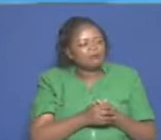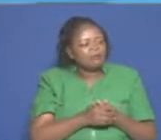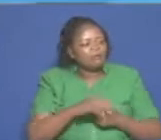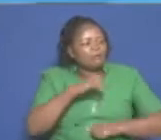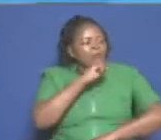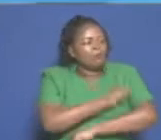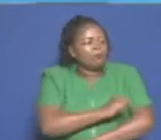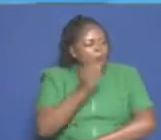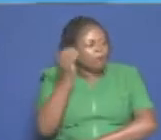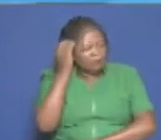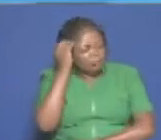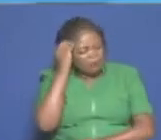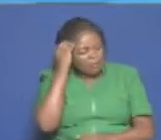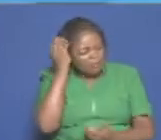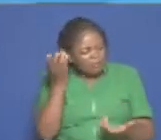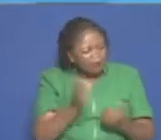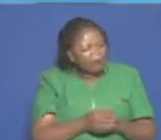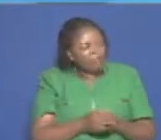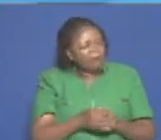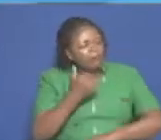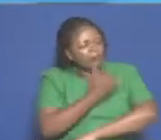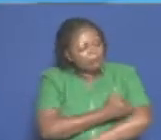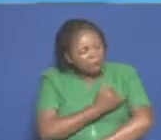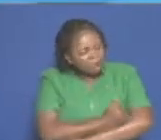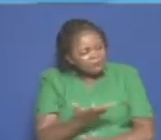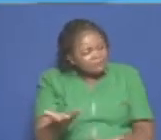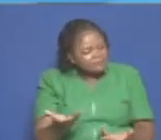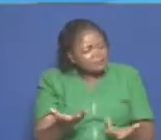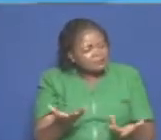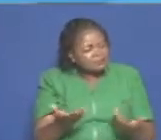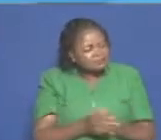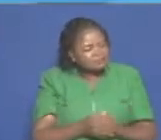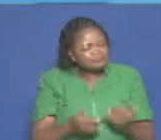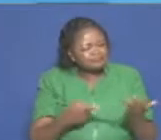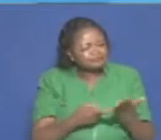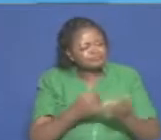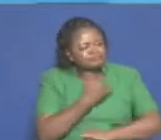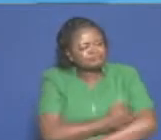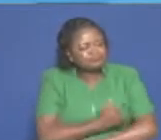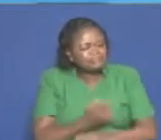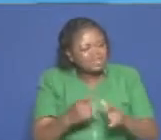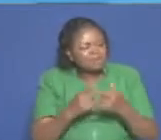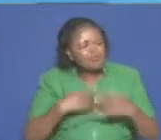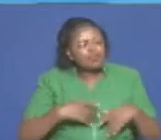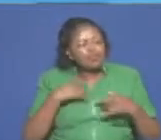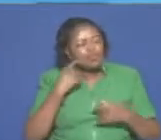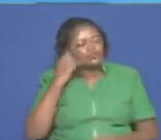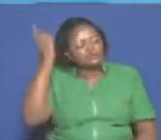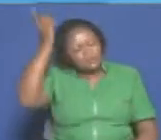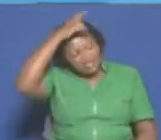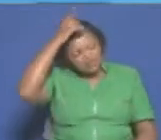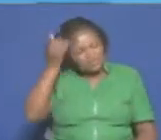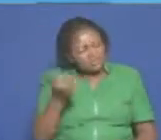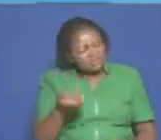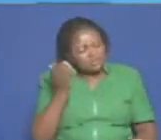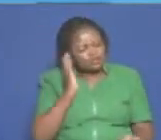za kiufundi zimefungua tu hivi majuzi, na kwa njia moja ama nyingine wale ambao pia walikuwa wafuzu graduation, unapata kwamba vyuo